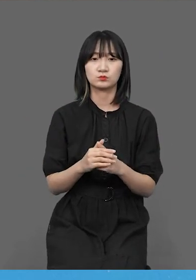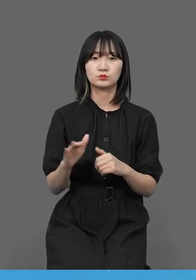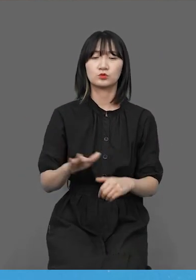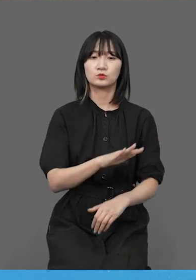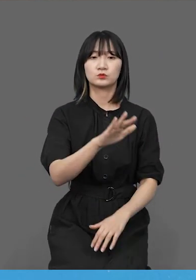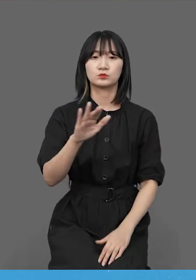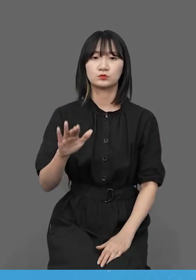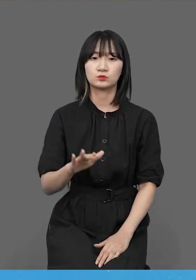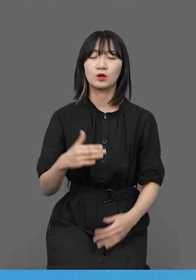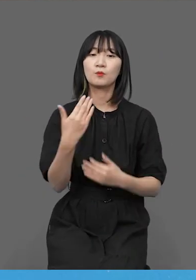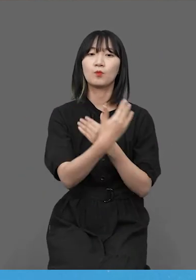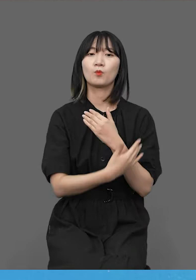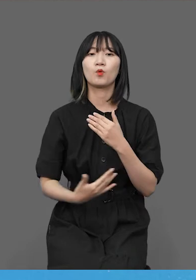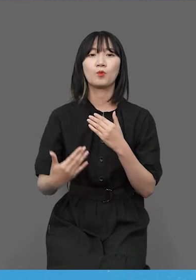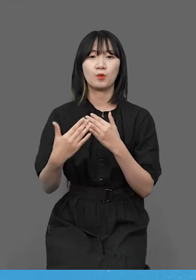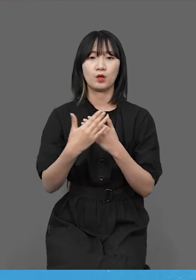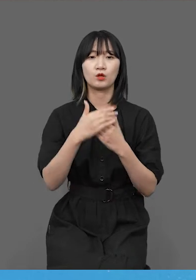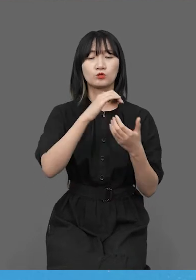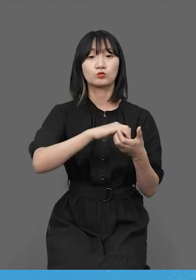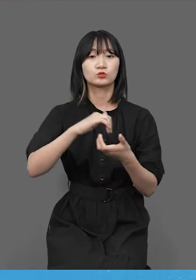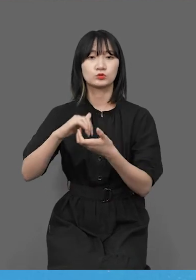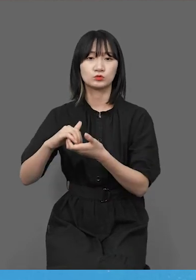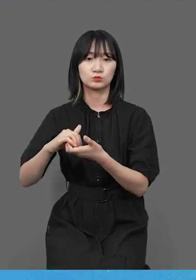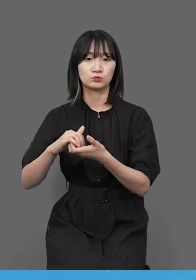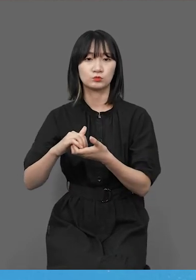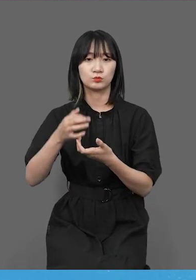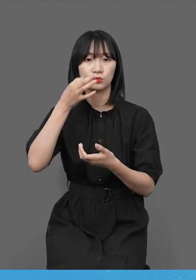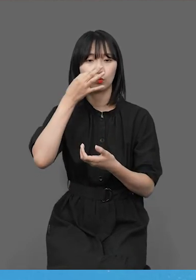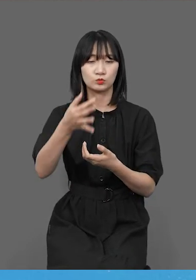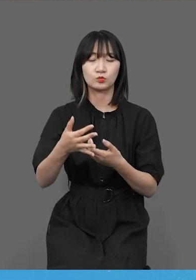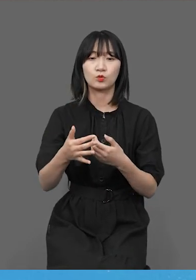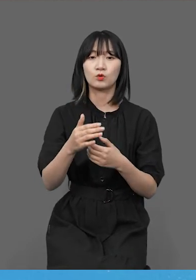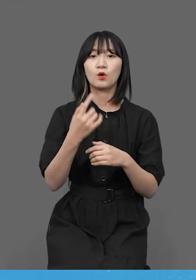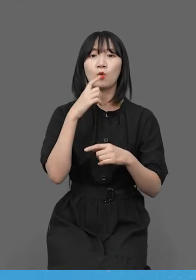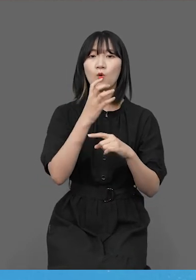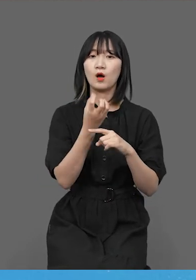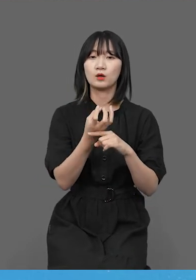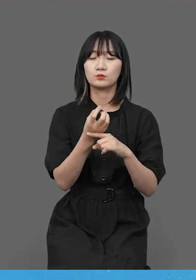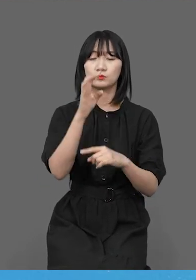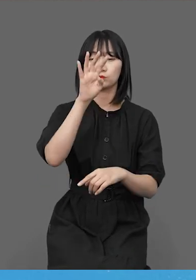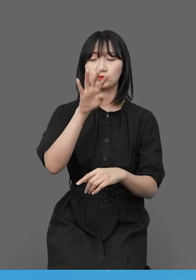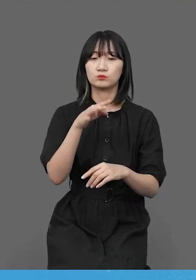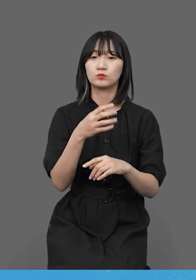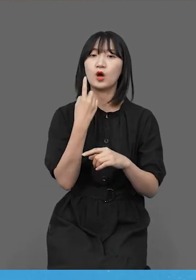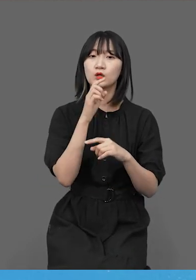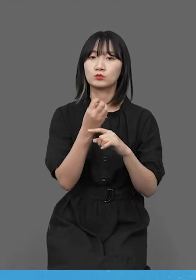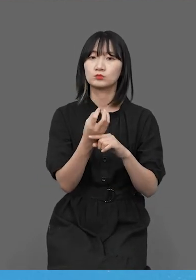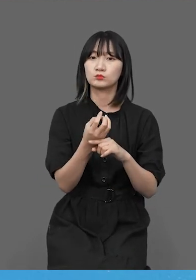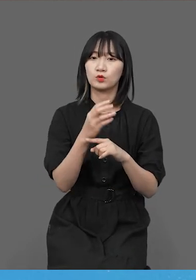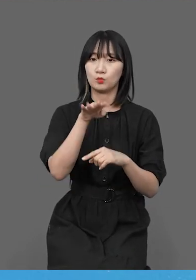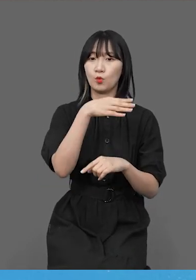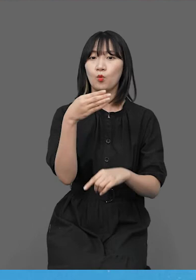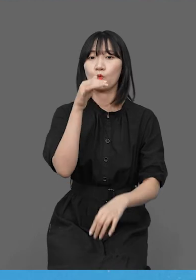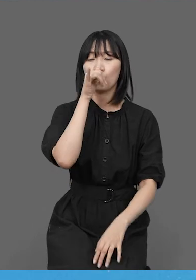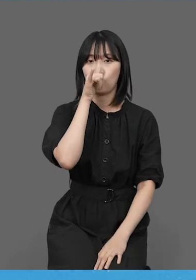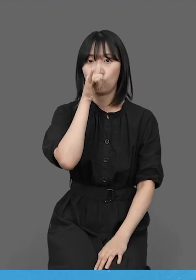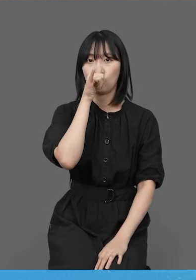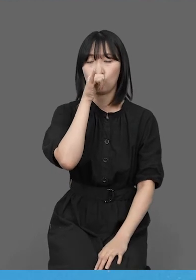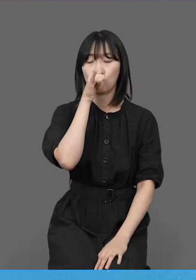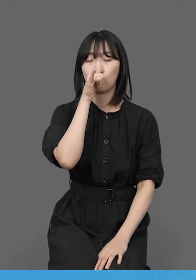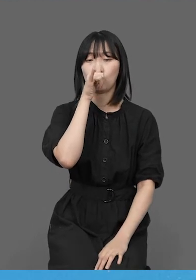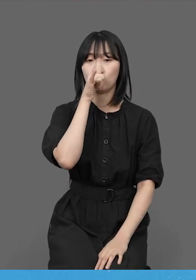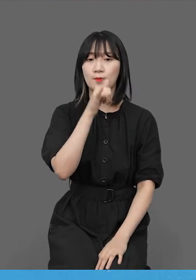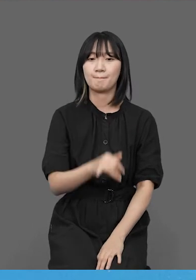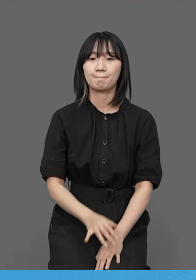우리의 어떤 그 기하학적 규칙성을 보여주고, 저기도 황금 비율로 돼 있다는 것을 또 이제